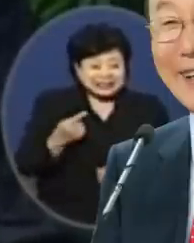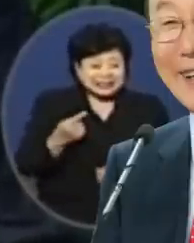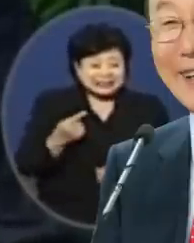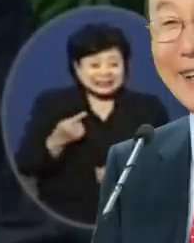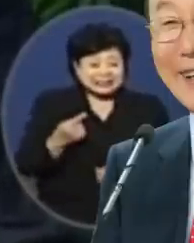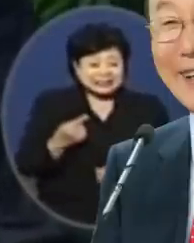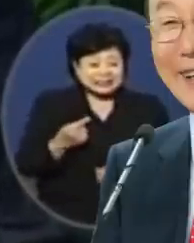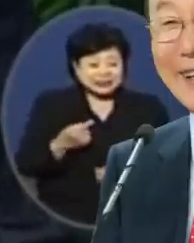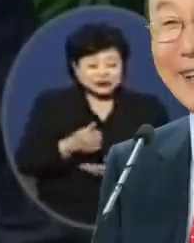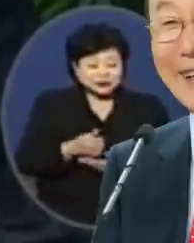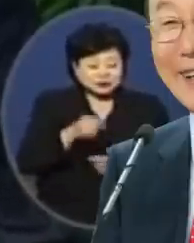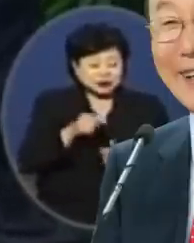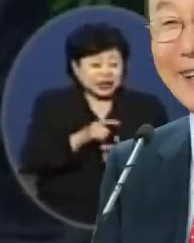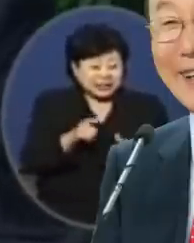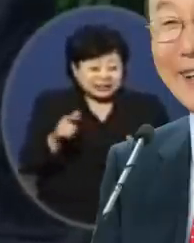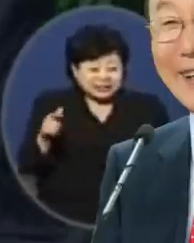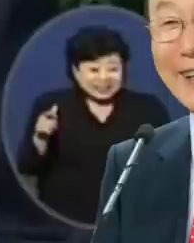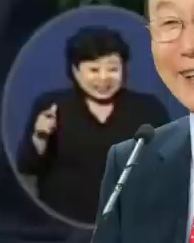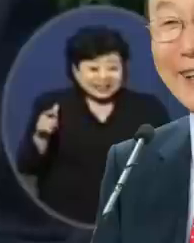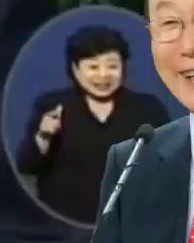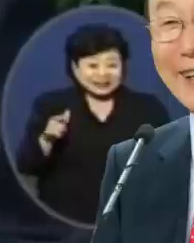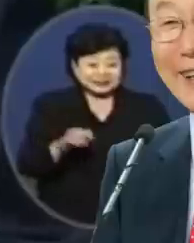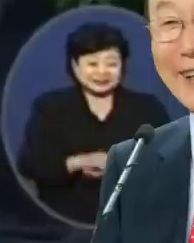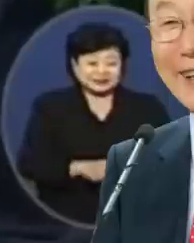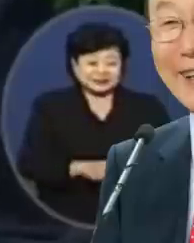자기에게 주님이 명령도 안 했는데